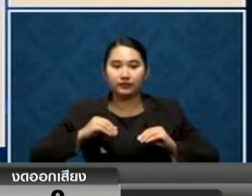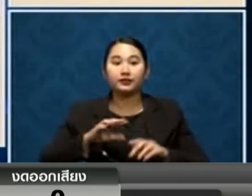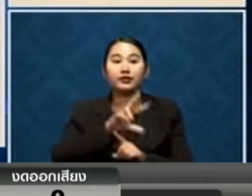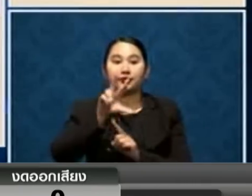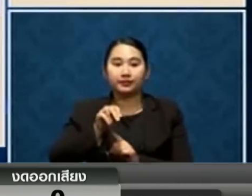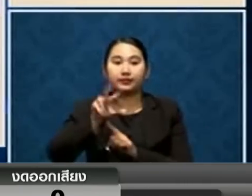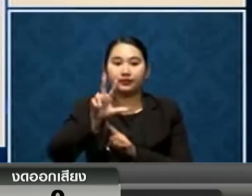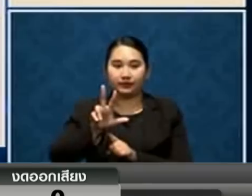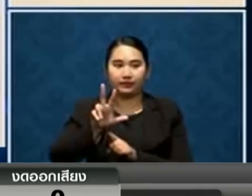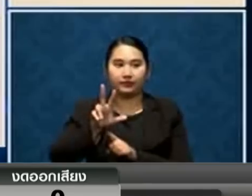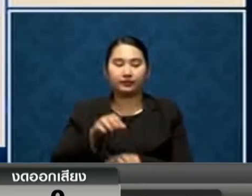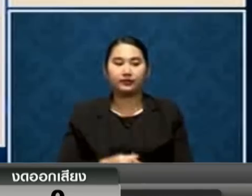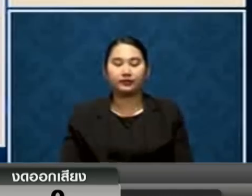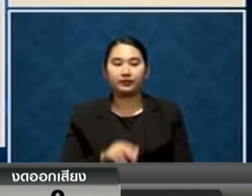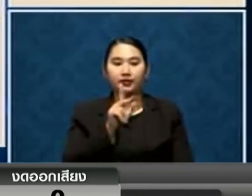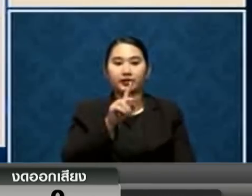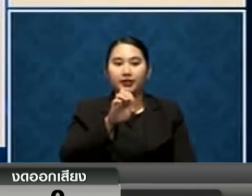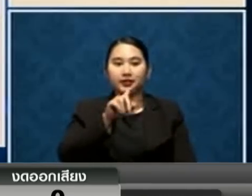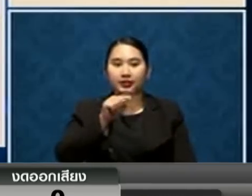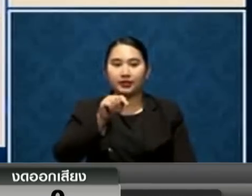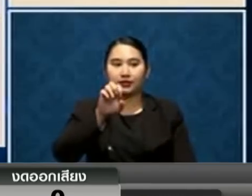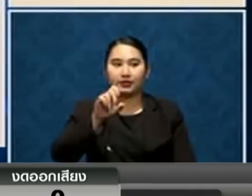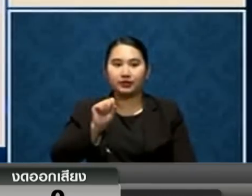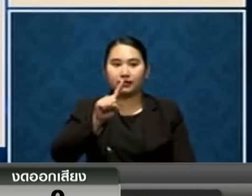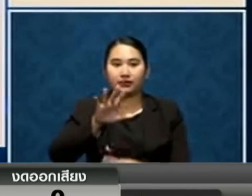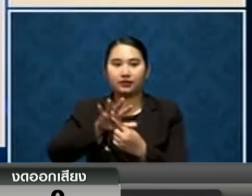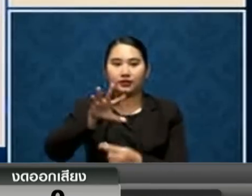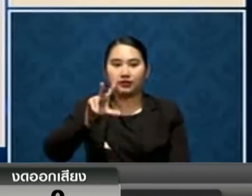33นายกิติศักดิ์รัตนวราหะ